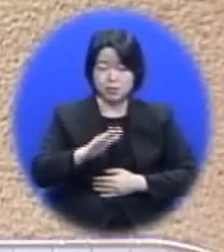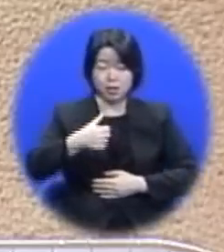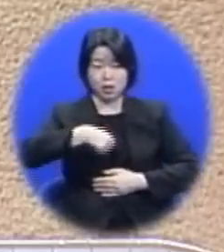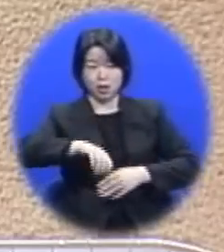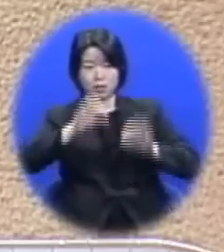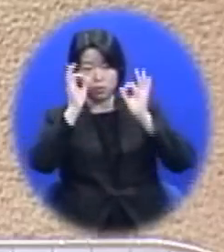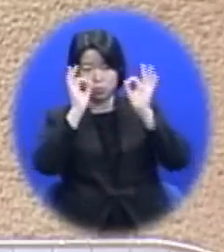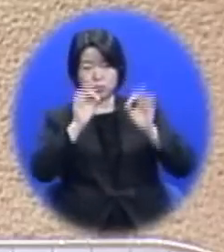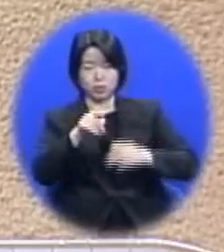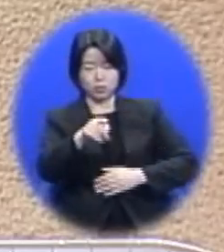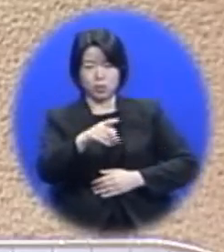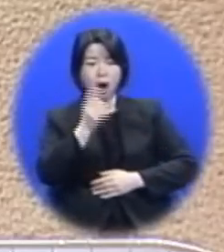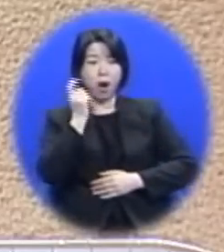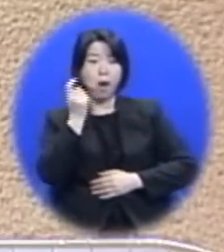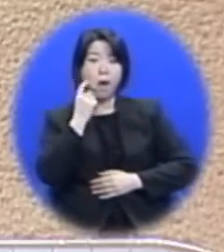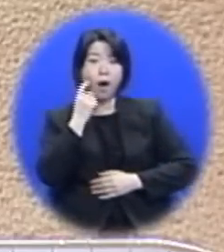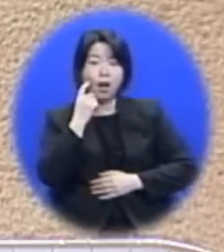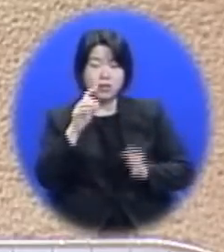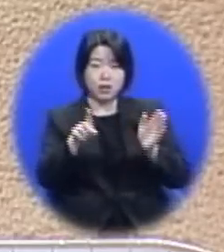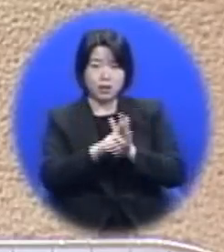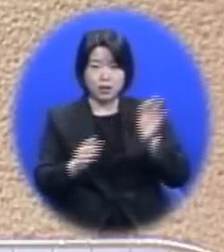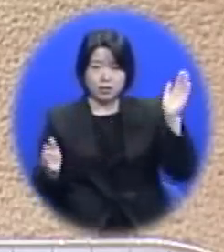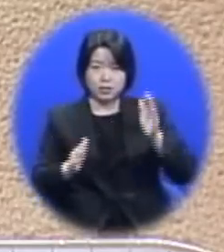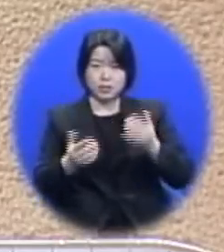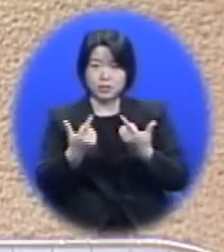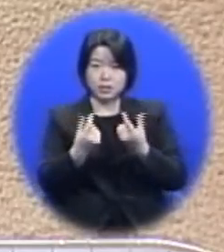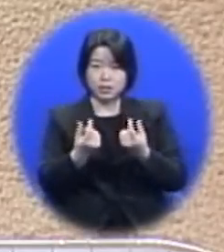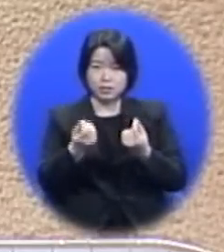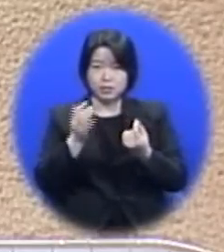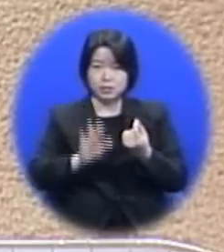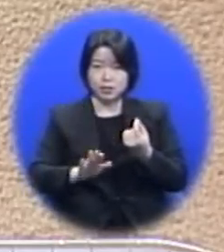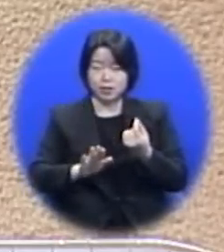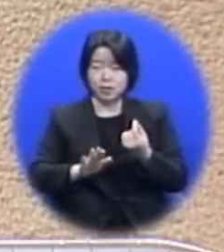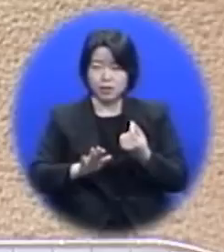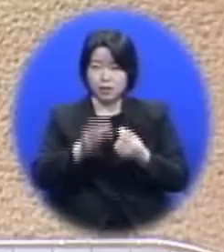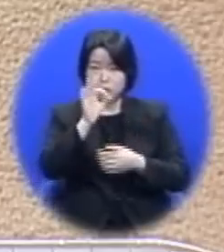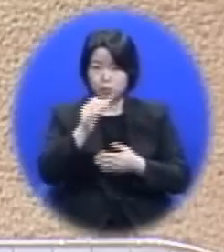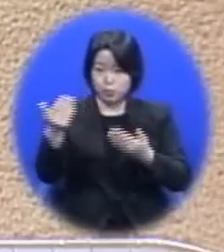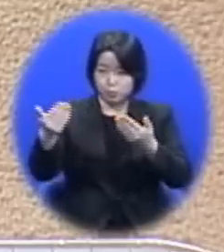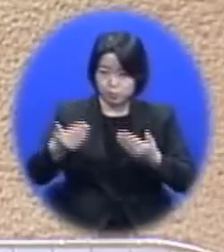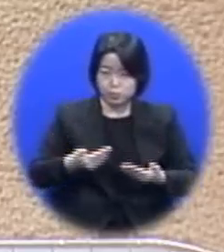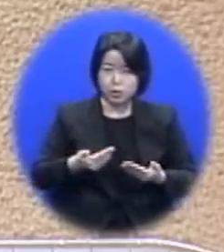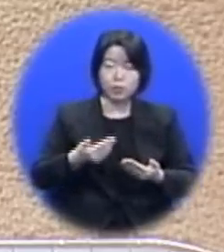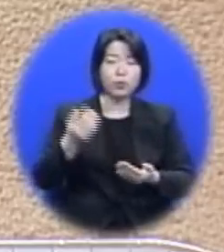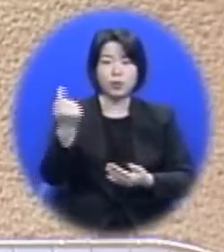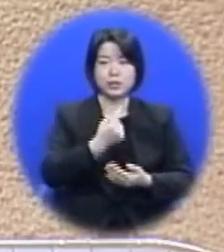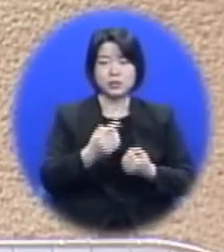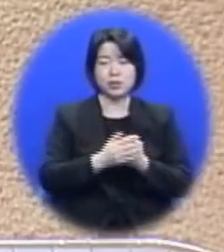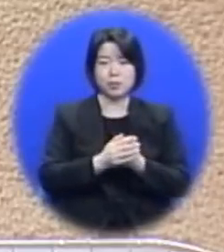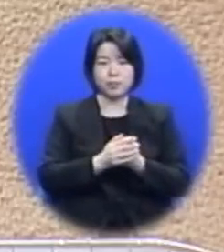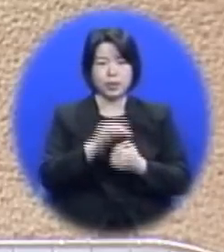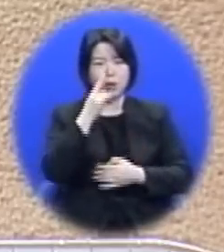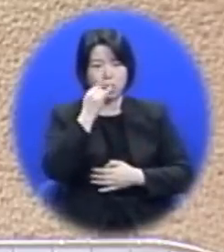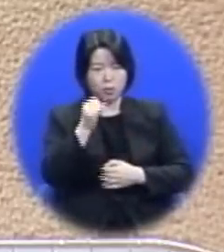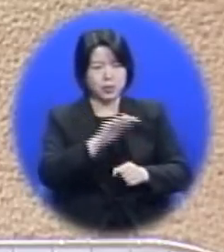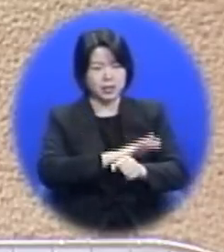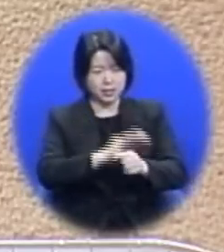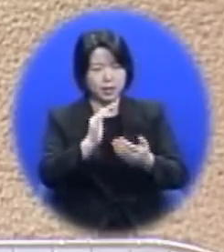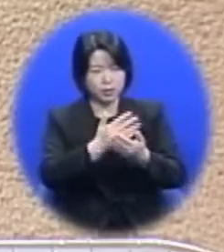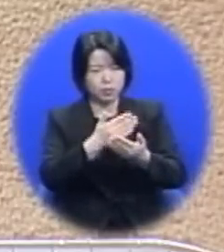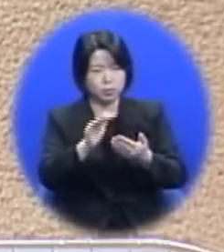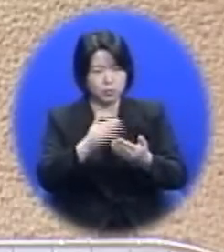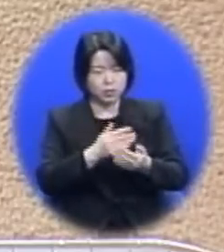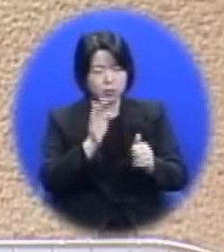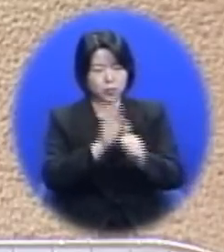영 사이비 신학생인 것 같은데 장학금을 받으러 왔습니다. 어머니 잘 살펴서 도와주세요.